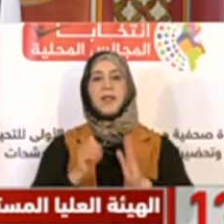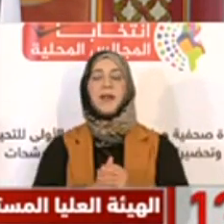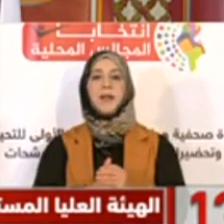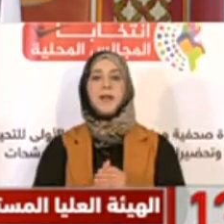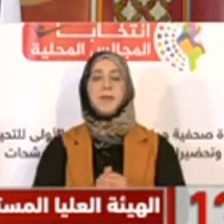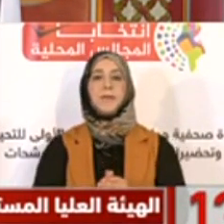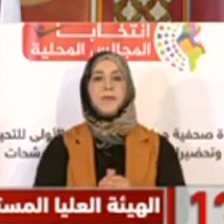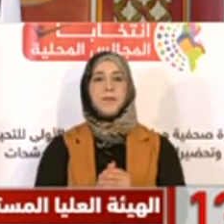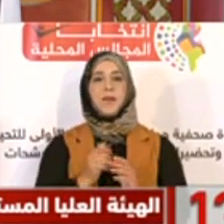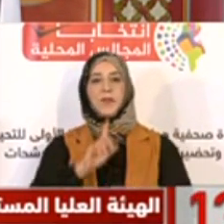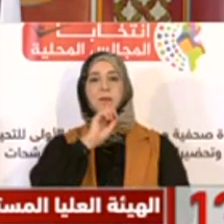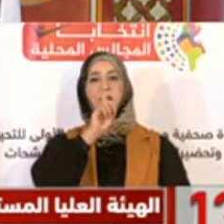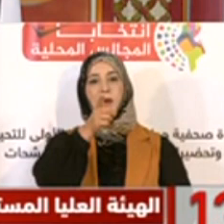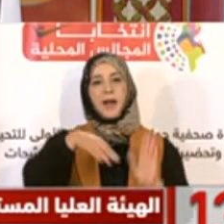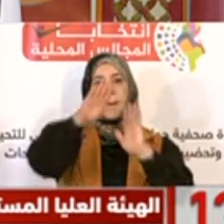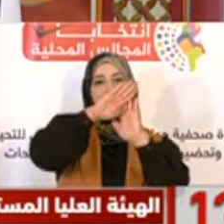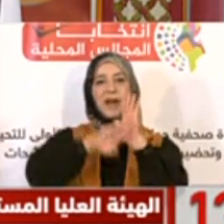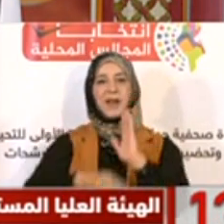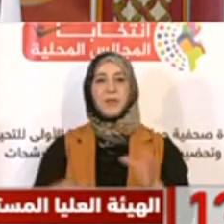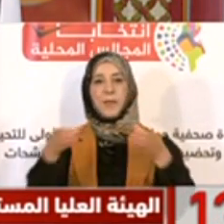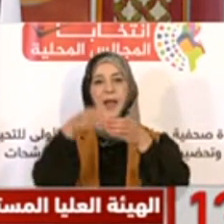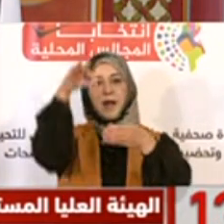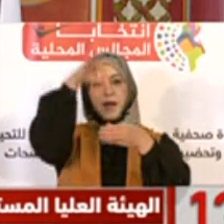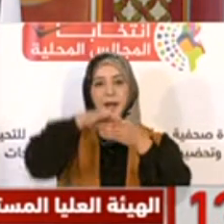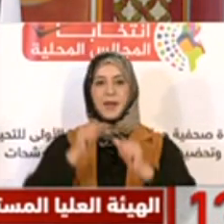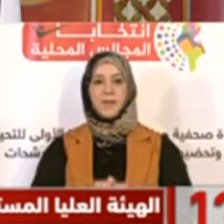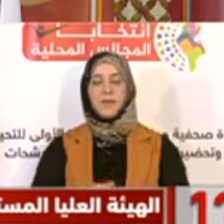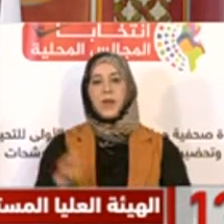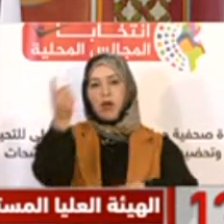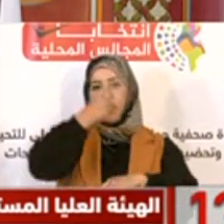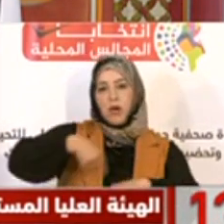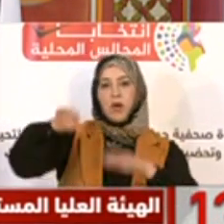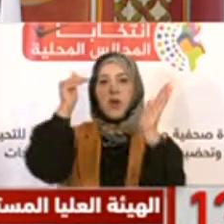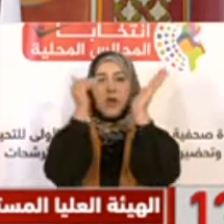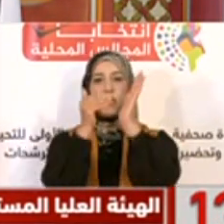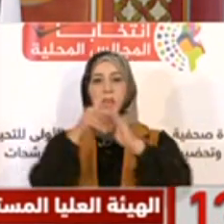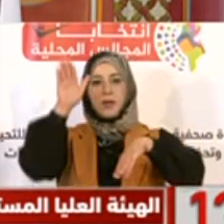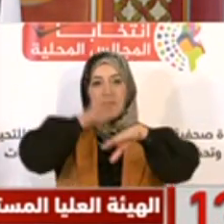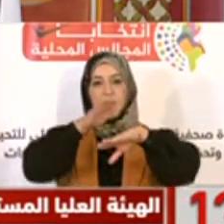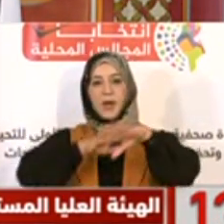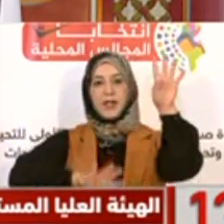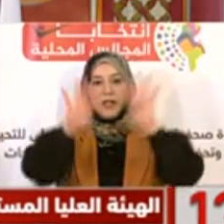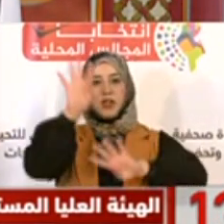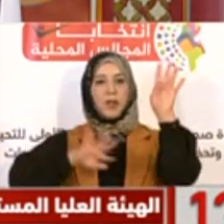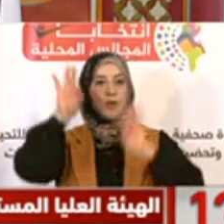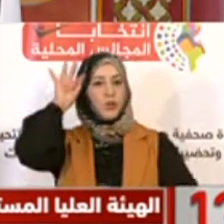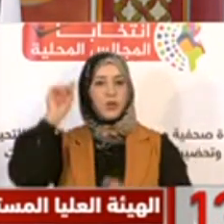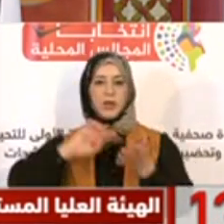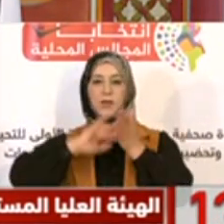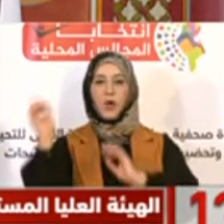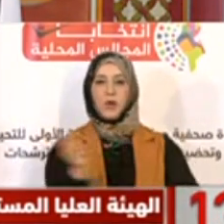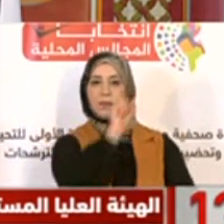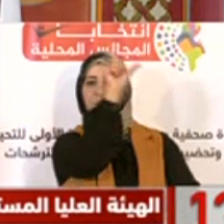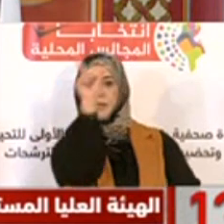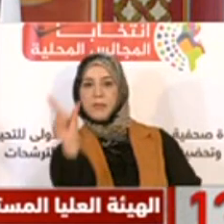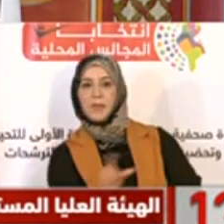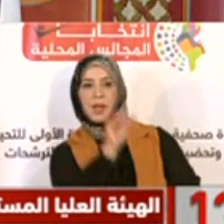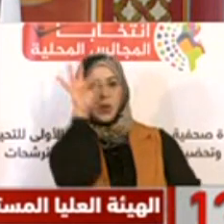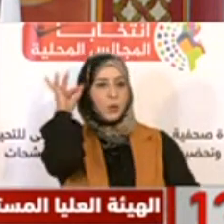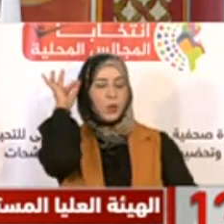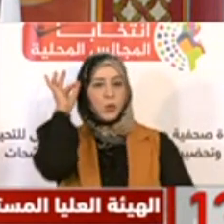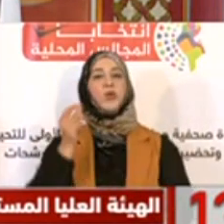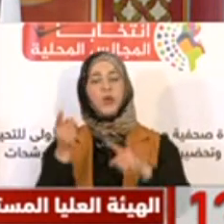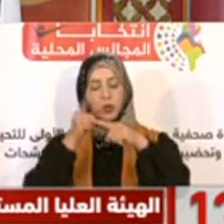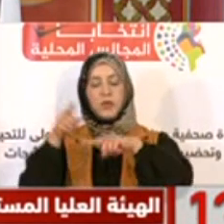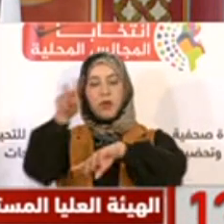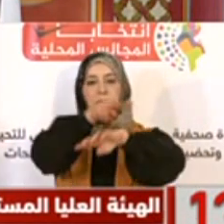عليها في قرار الروزنامة. ودعوتنا أيضا لأبناء شعبنا في كل مكان، في كل